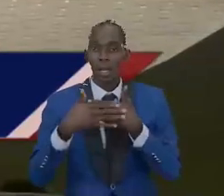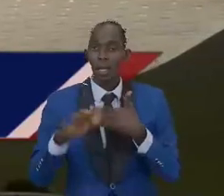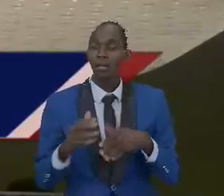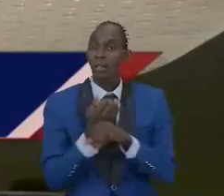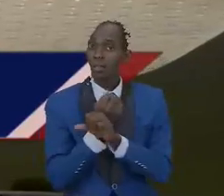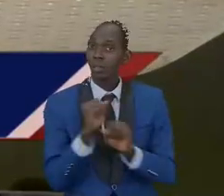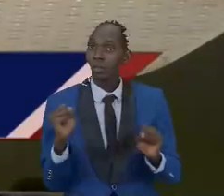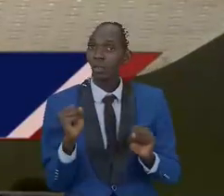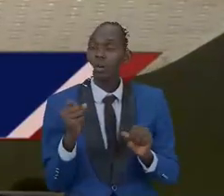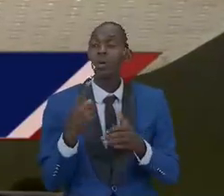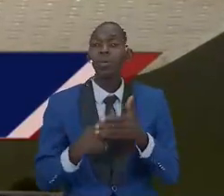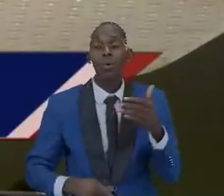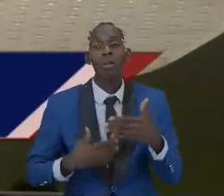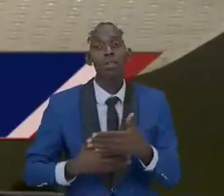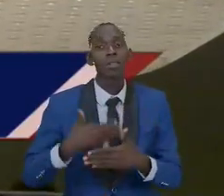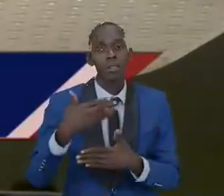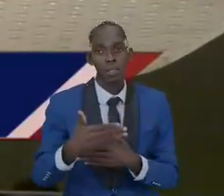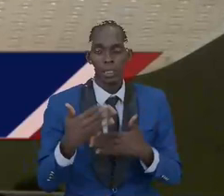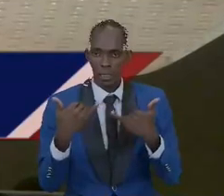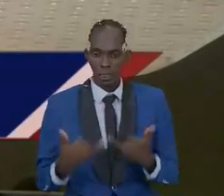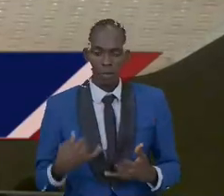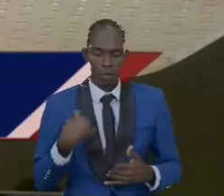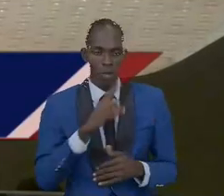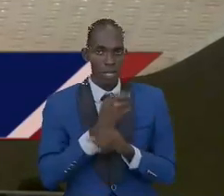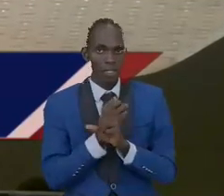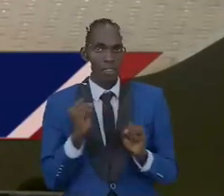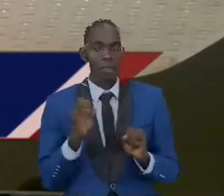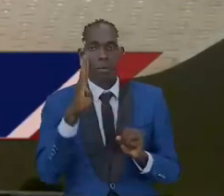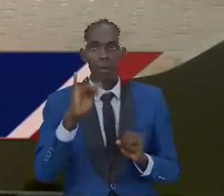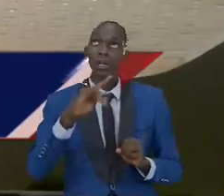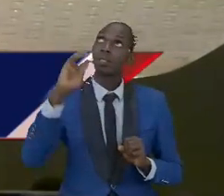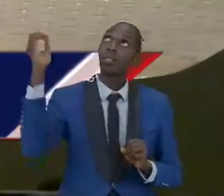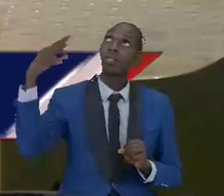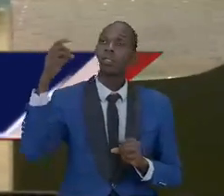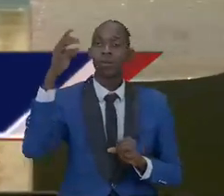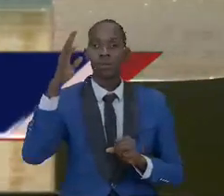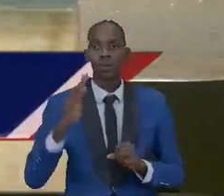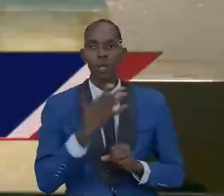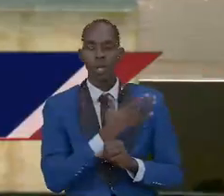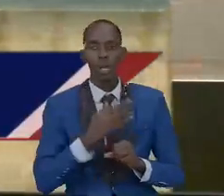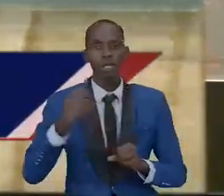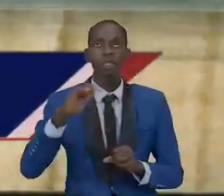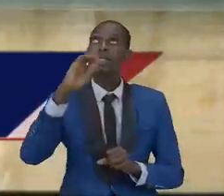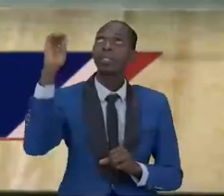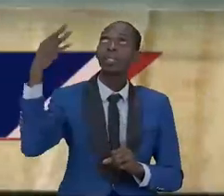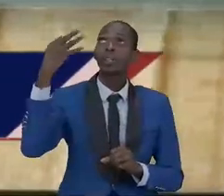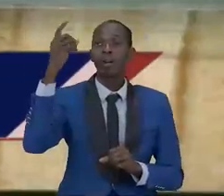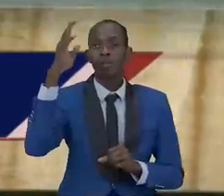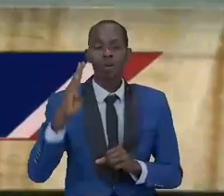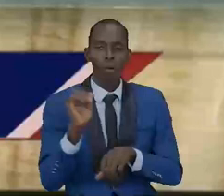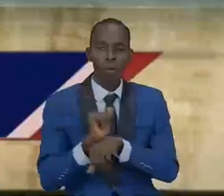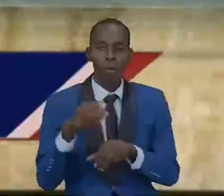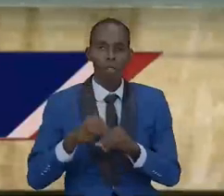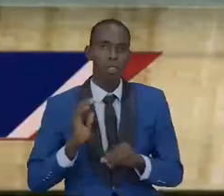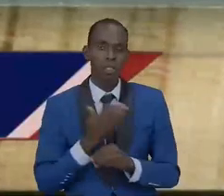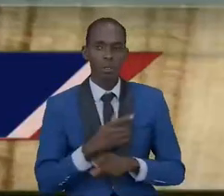justification quoi après maintenant que nous sommes sauvés par la grâce de Dieu et que la grâce de Dieu a opéré dans notre vie